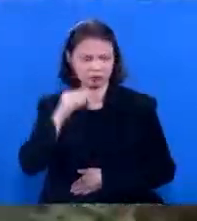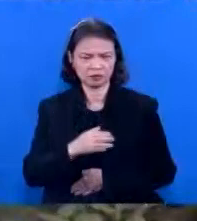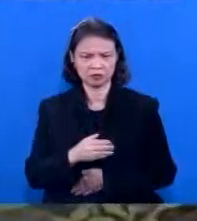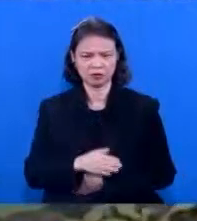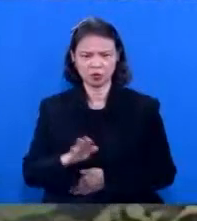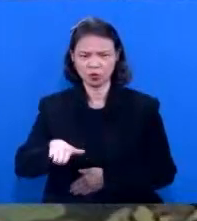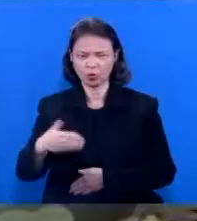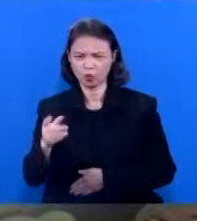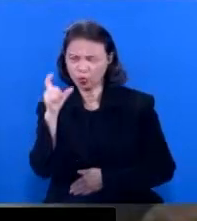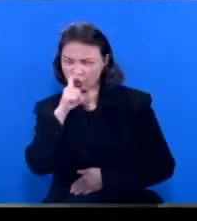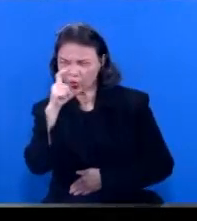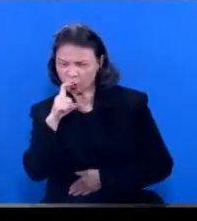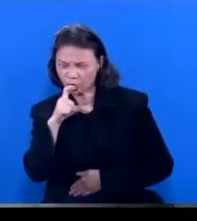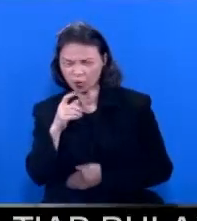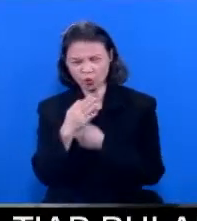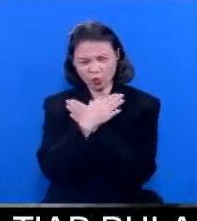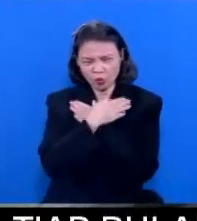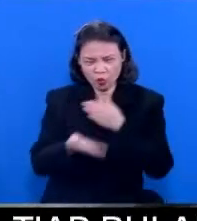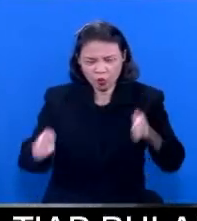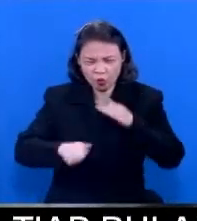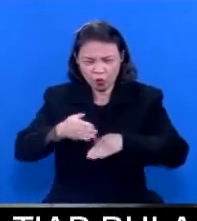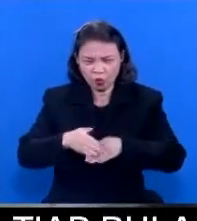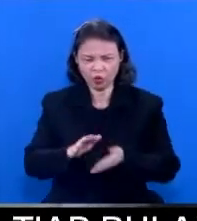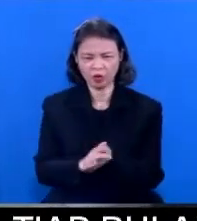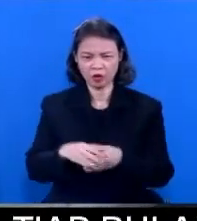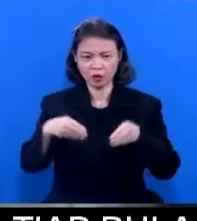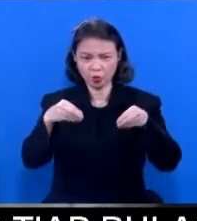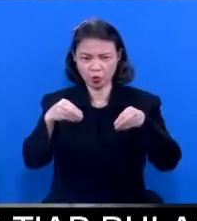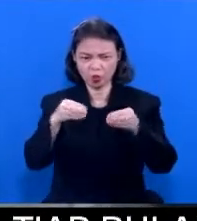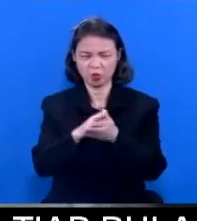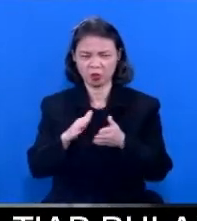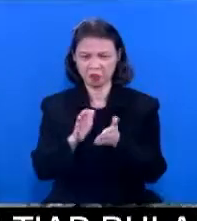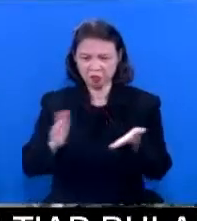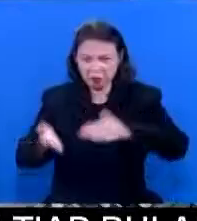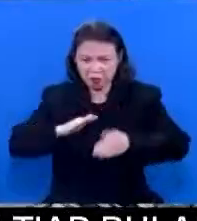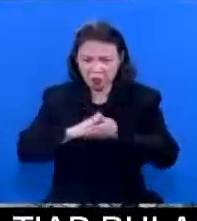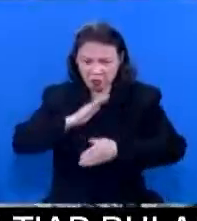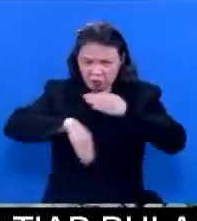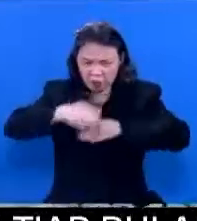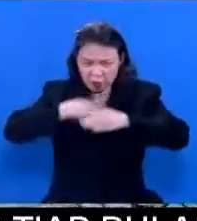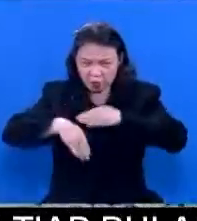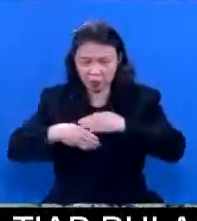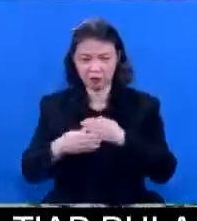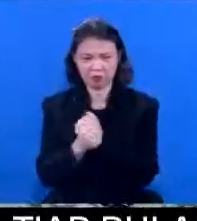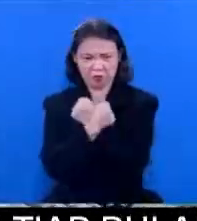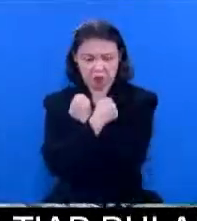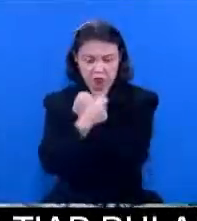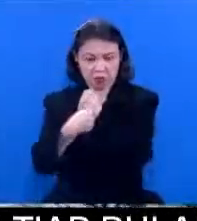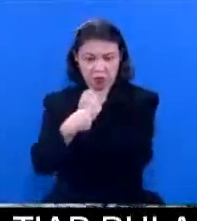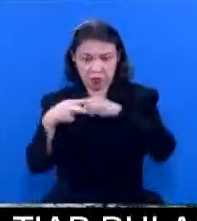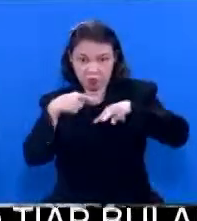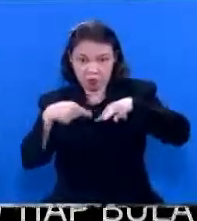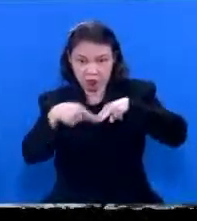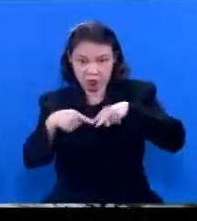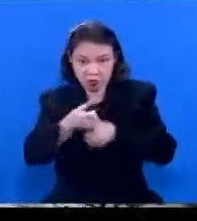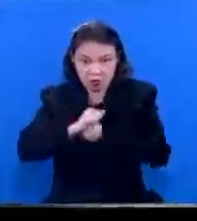cara mencurigakan karena jasadnya terbungkus kardus dan spanduk. Selain itu, kaki dan tangan korban dalam kondisi terikat serta